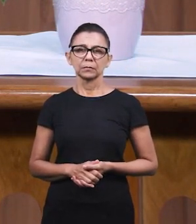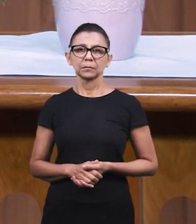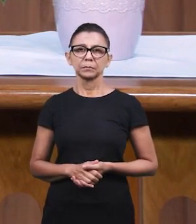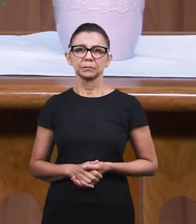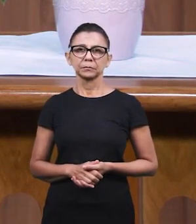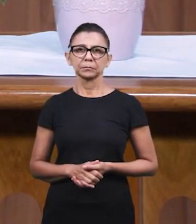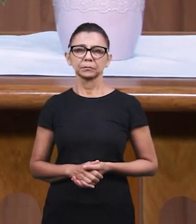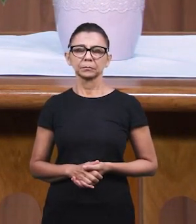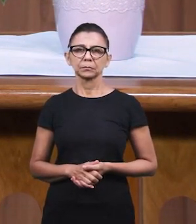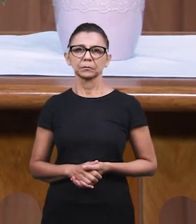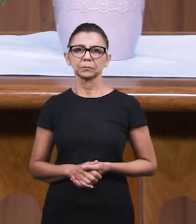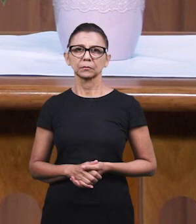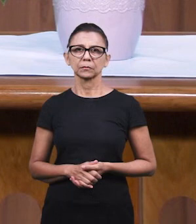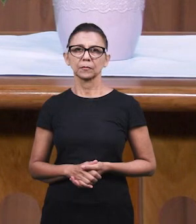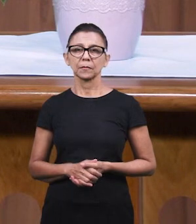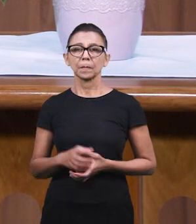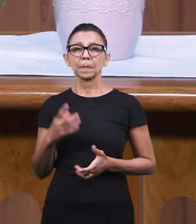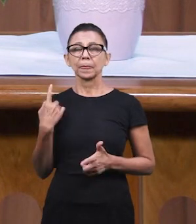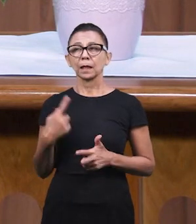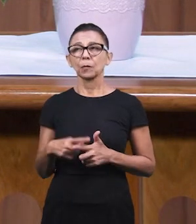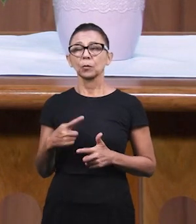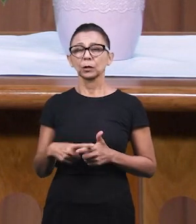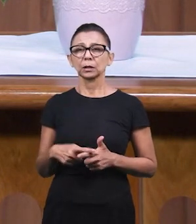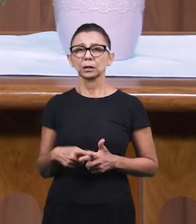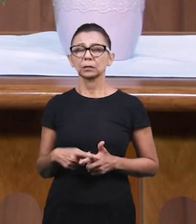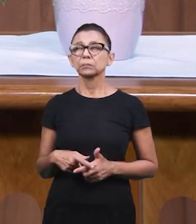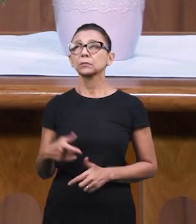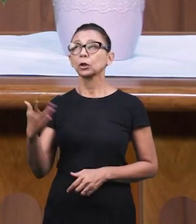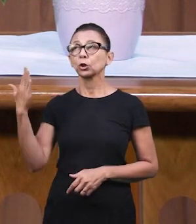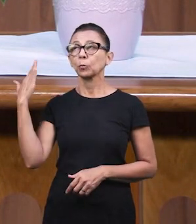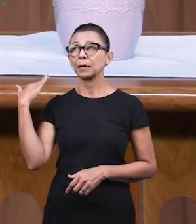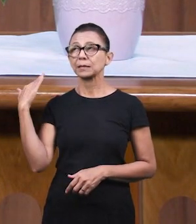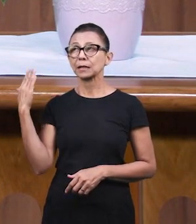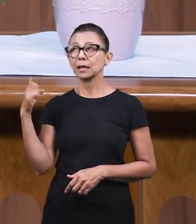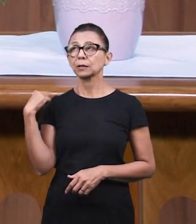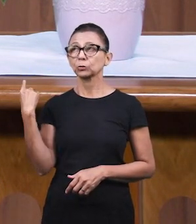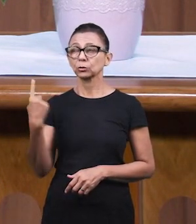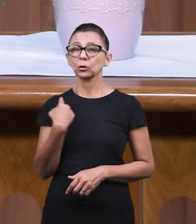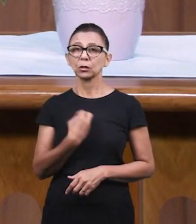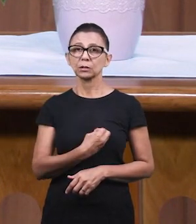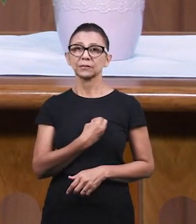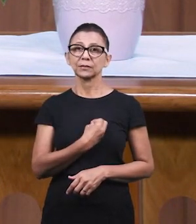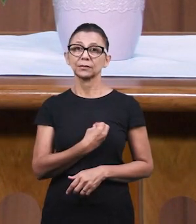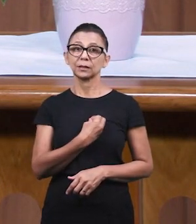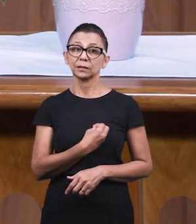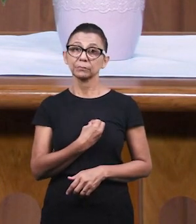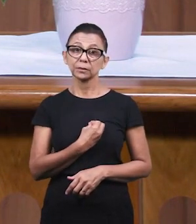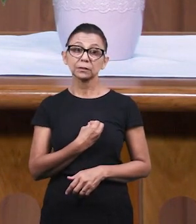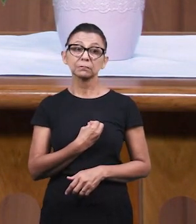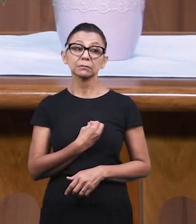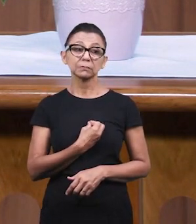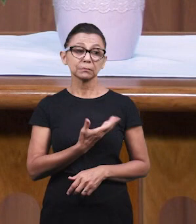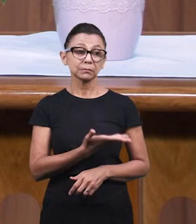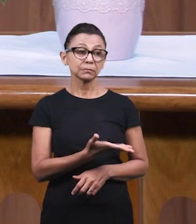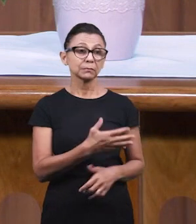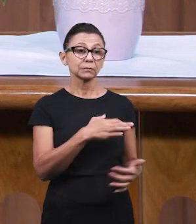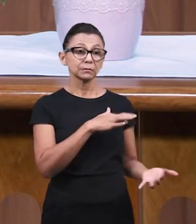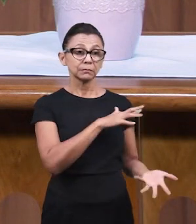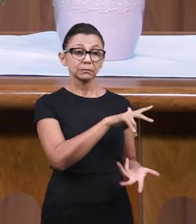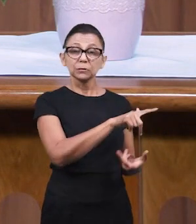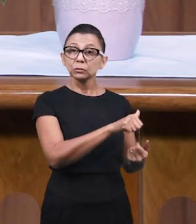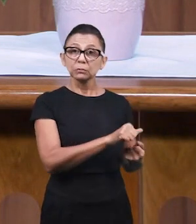до того, как Ты открылся нашим сердцам, Господь, мы были, как говорит Твое Слово, Господь.